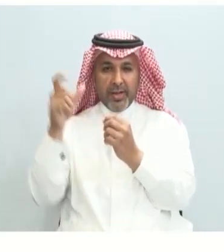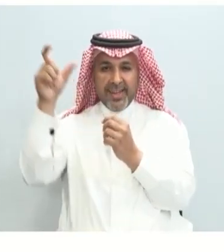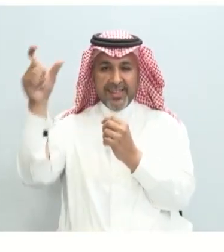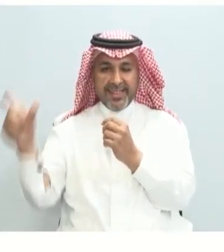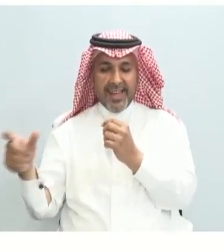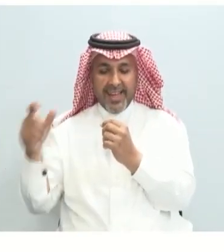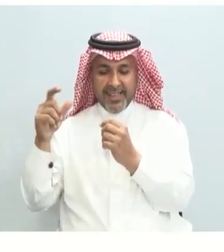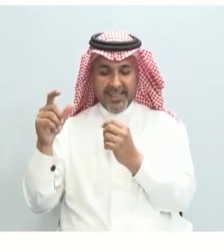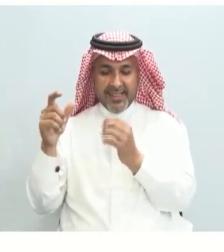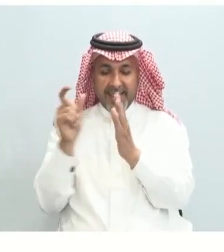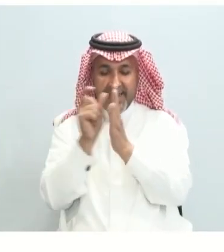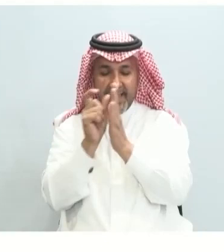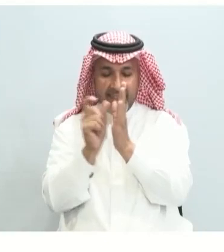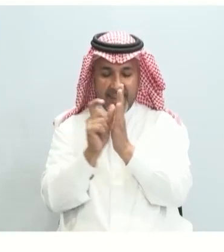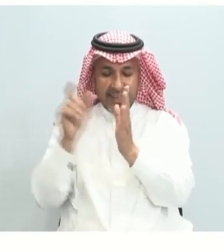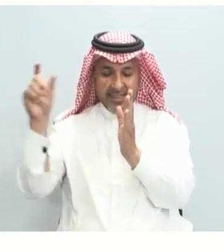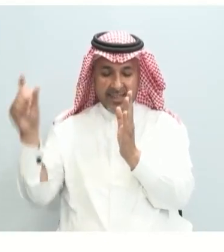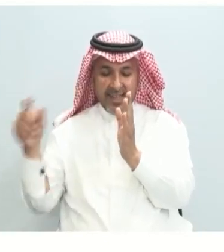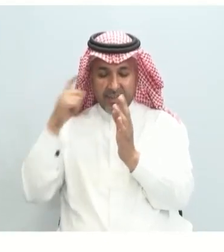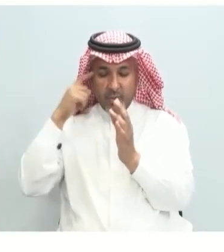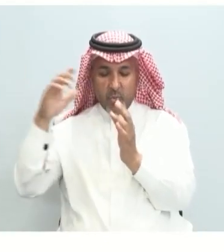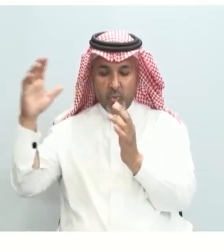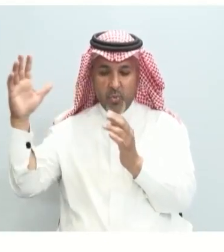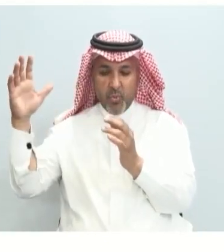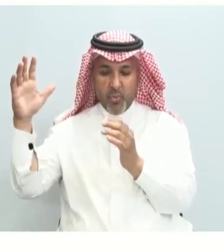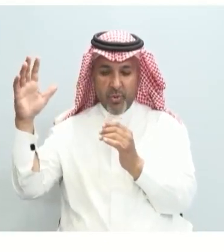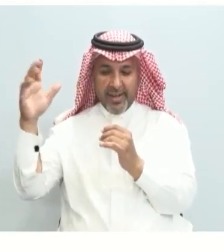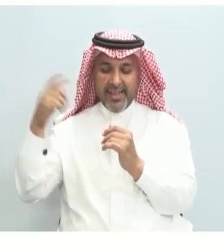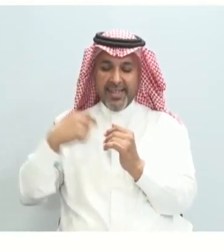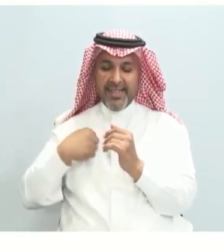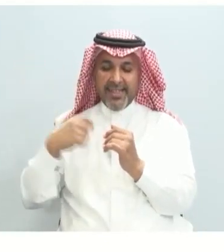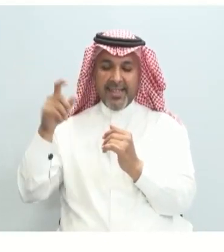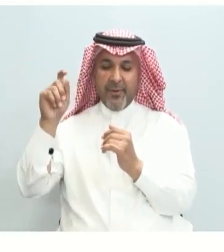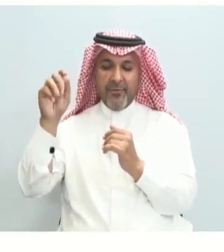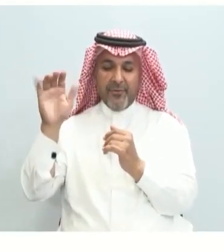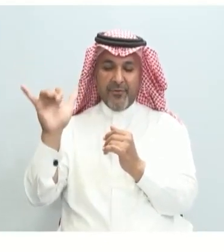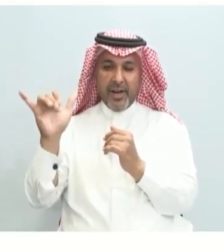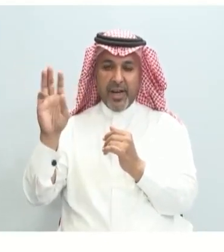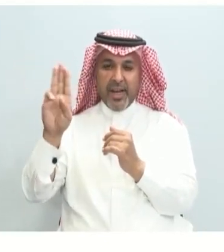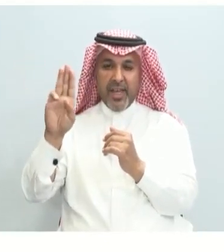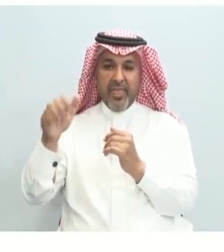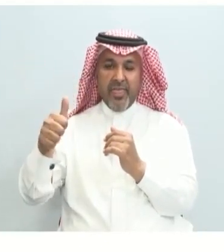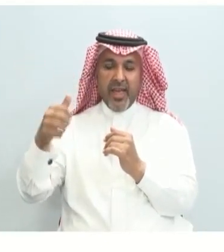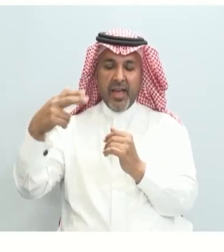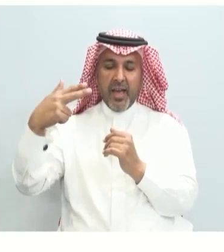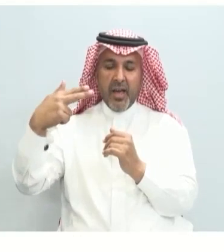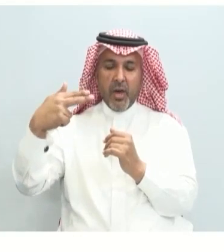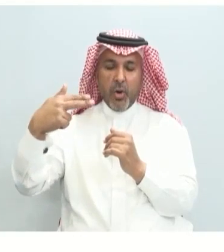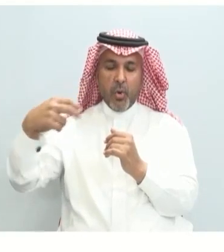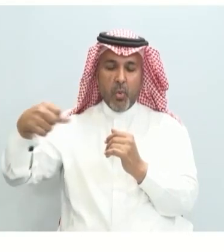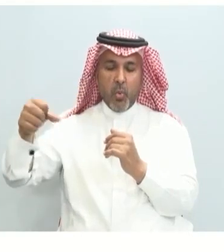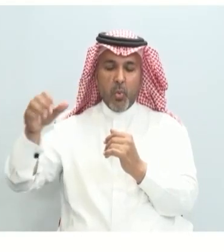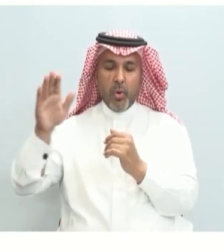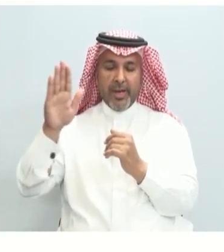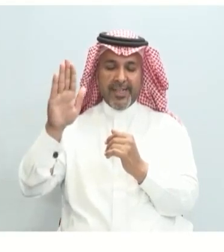فله عده صياغات كلها صياغات صحيحه على حسب احتياجي انا في الضلع اللي ابغى اوجده راح استخدم هذا